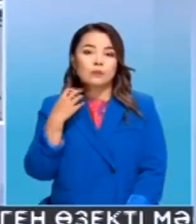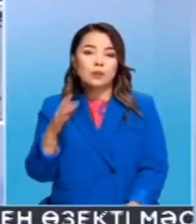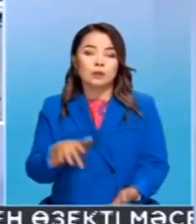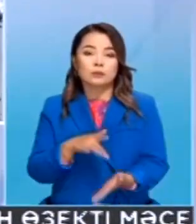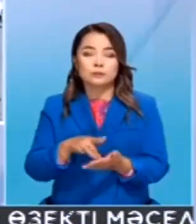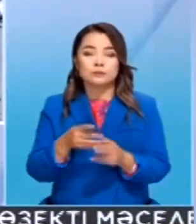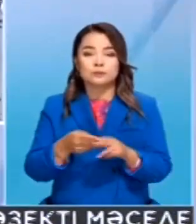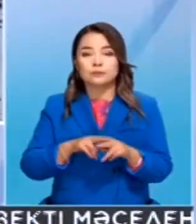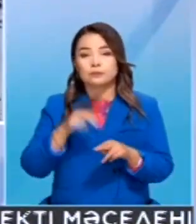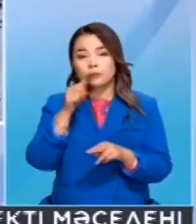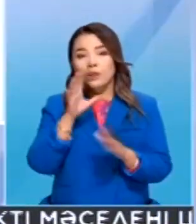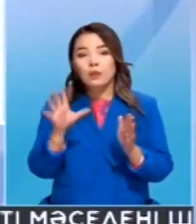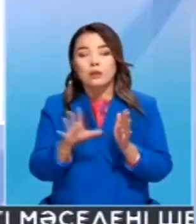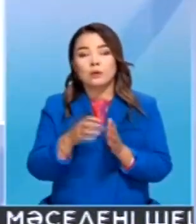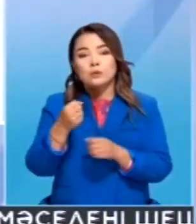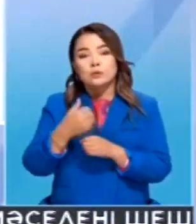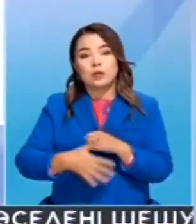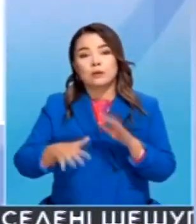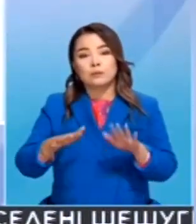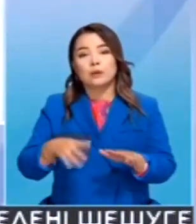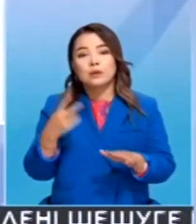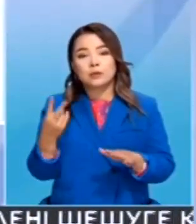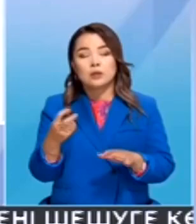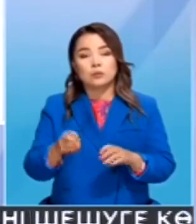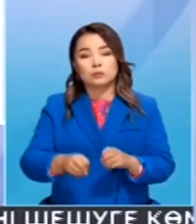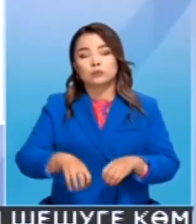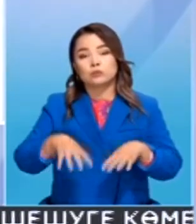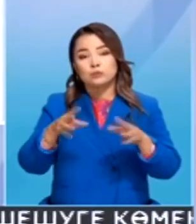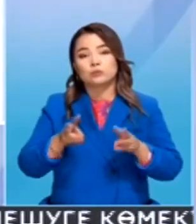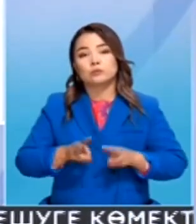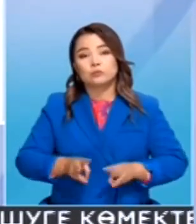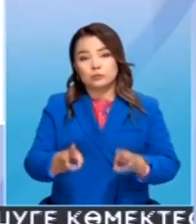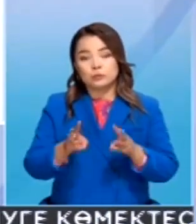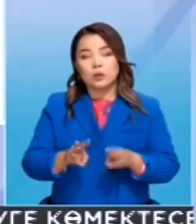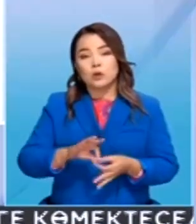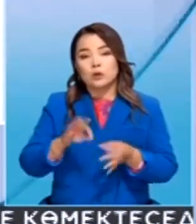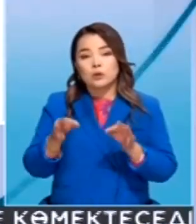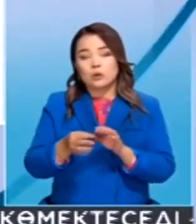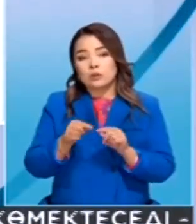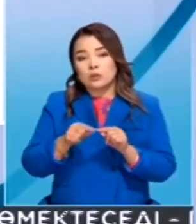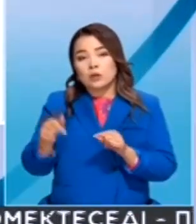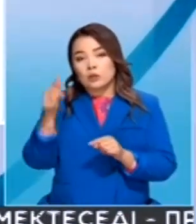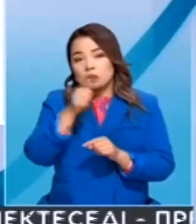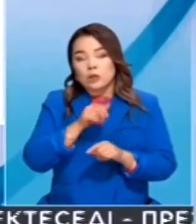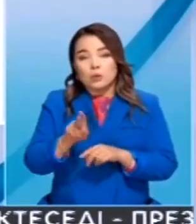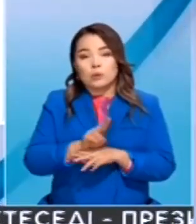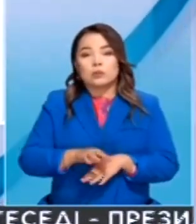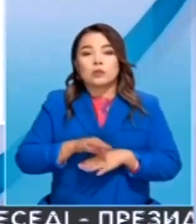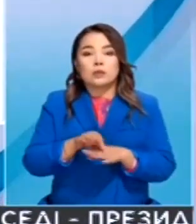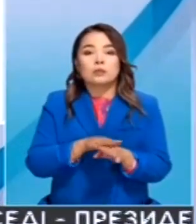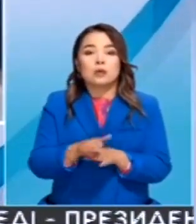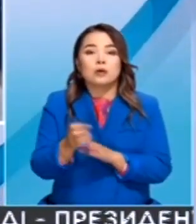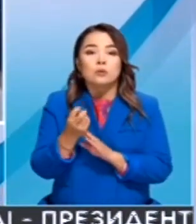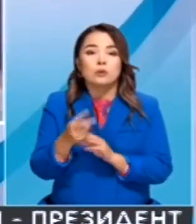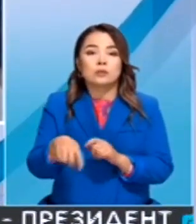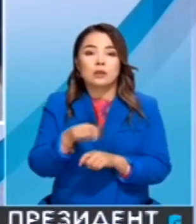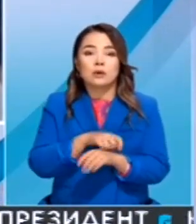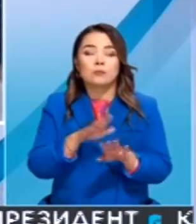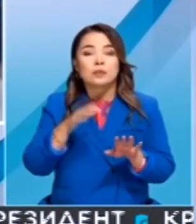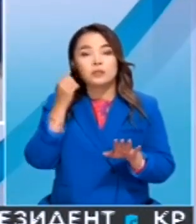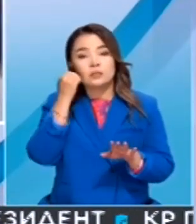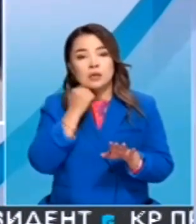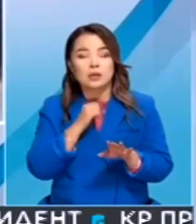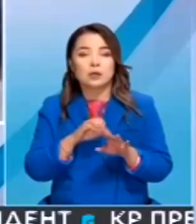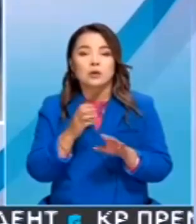Қызылордада биыл жылу электр орталығының екі бу қазандығы күрделі және ағымдағы жөндеуден өтті. Мұнан бөлек 12 шақырым ескірген